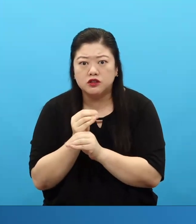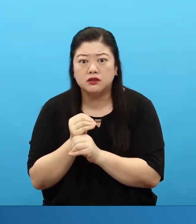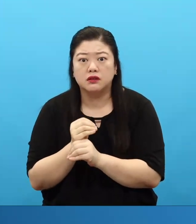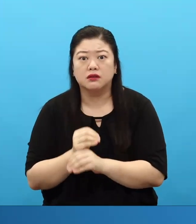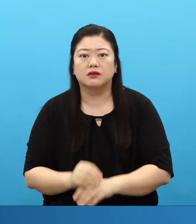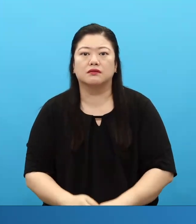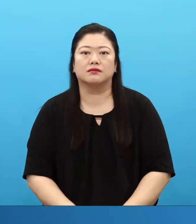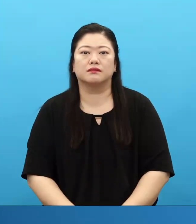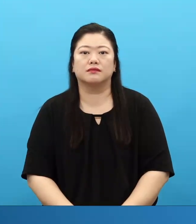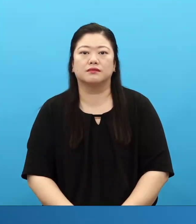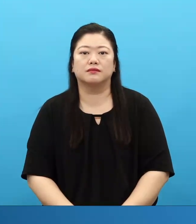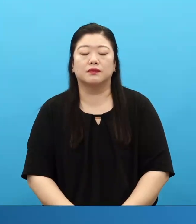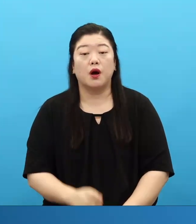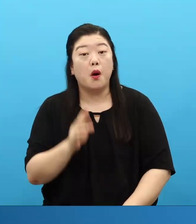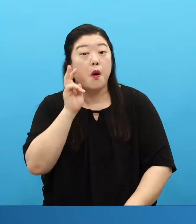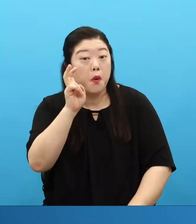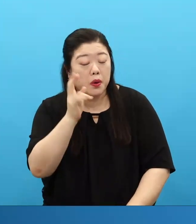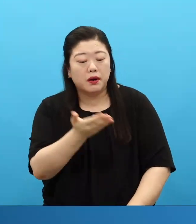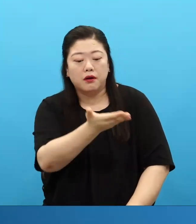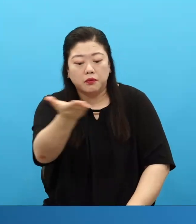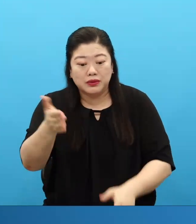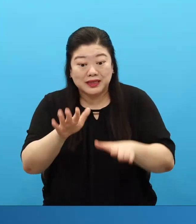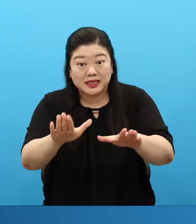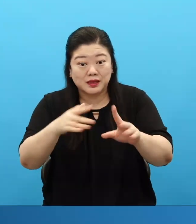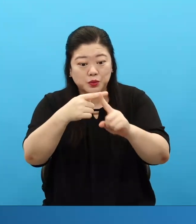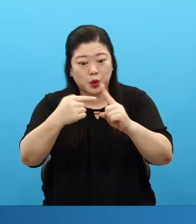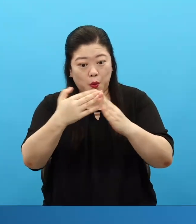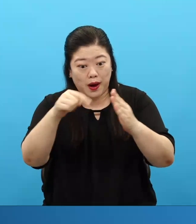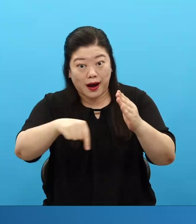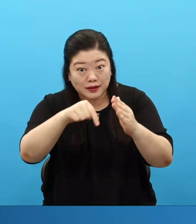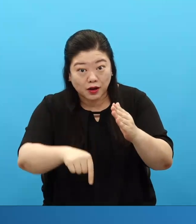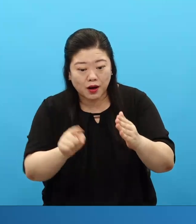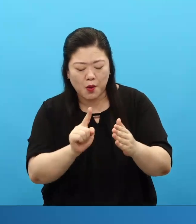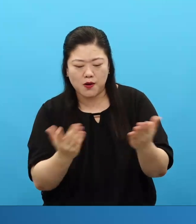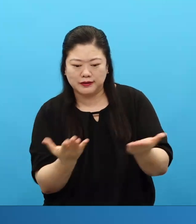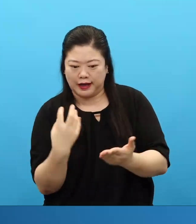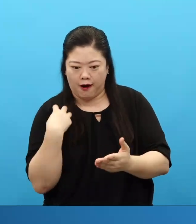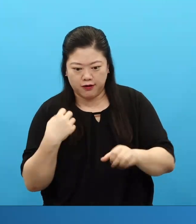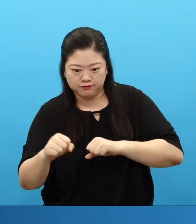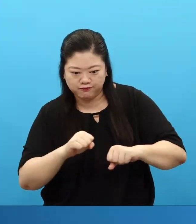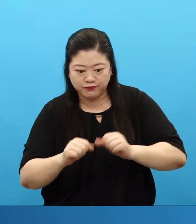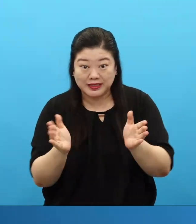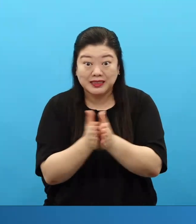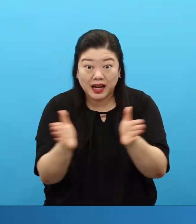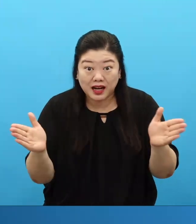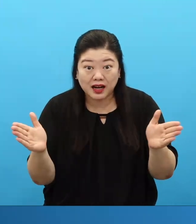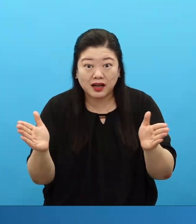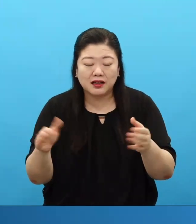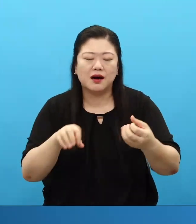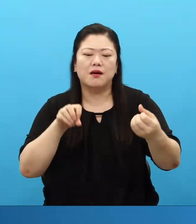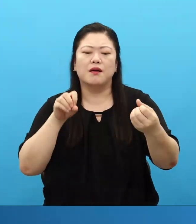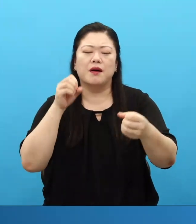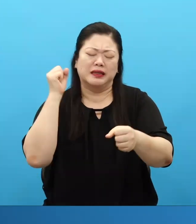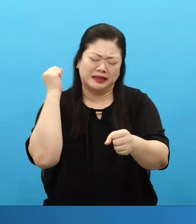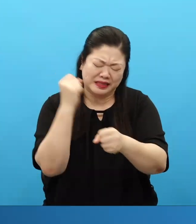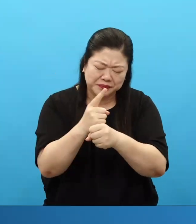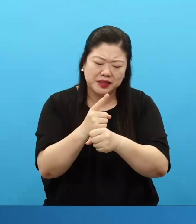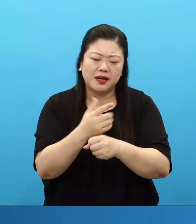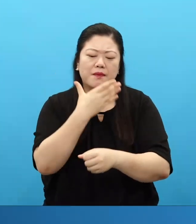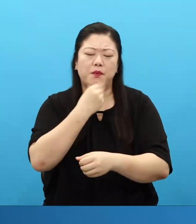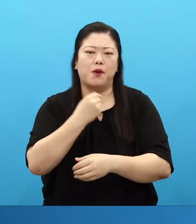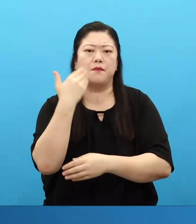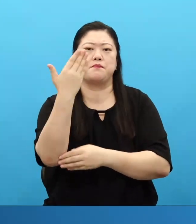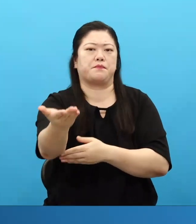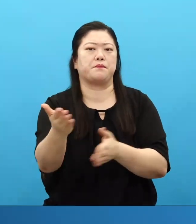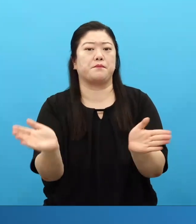줄로 믿으라. That you've raised a Christ inside the church and you hold on to the covenant and begin to serve for that, then believe that you have already received it. 전에는 양 잡고 소 잡고